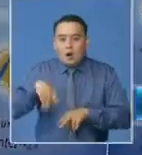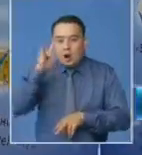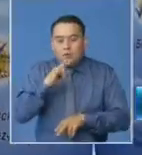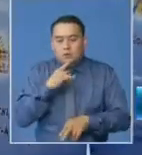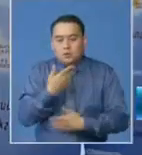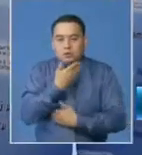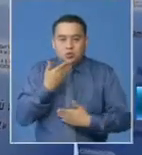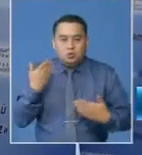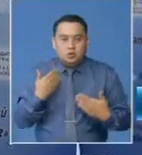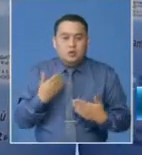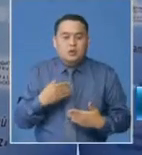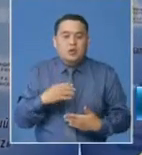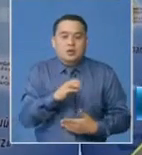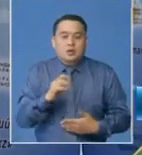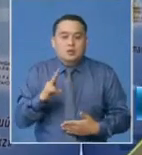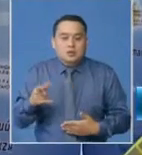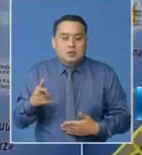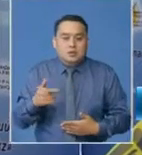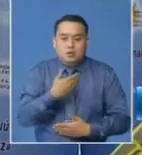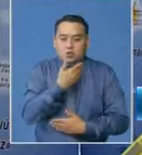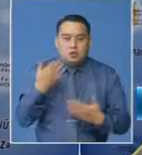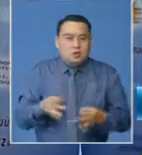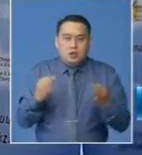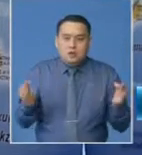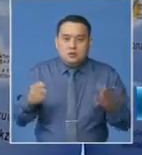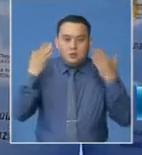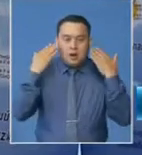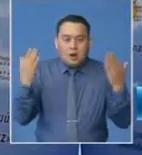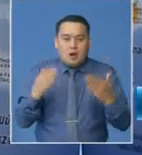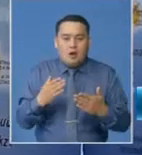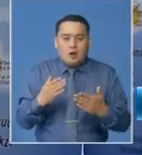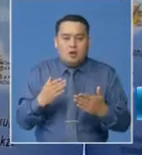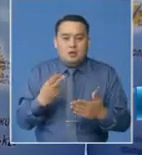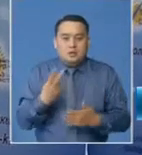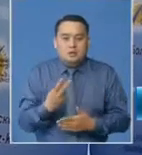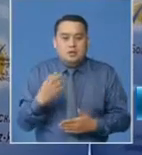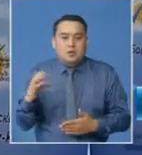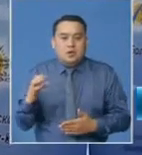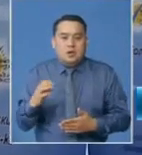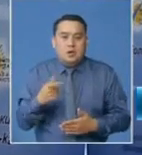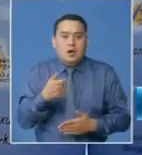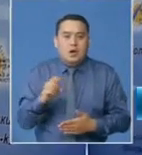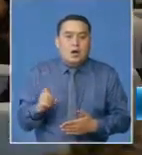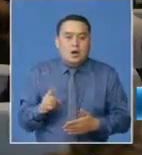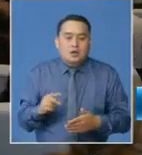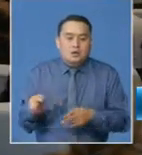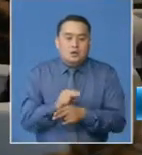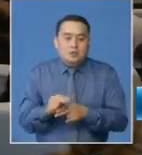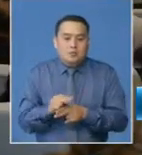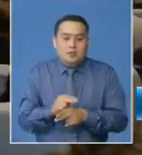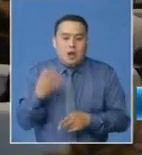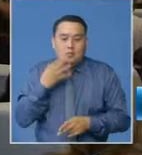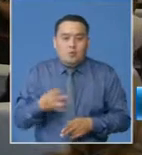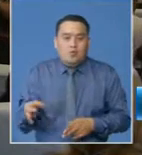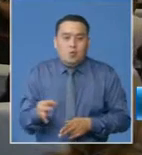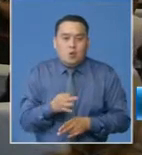әлі жоқ. Тіпті ТМД төңірегінде де мұнымен ешкім таныс емес. СО2 деп аталады. Бұл газбен емдейтін құрылғы. Алматы облысы